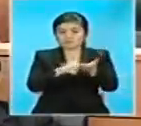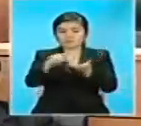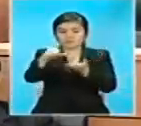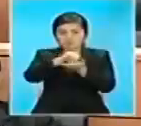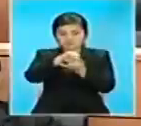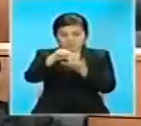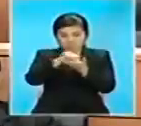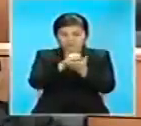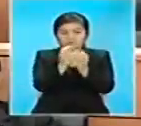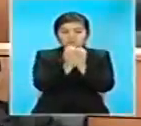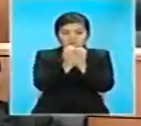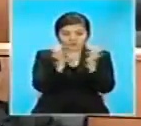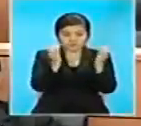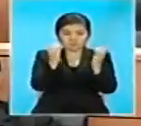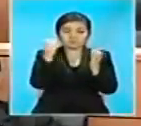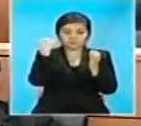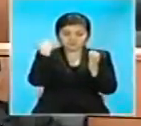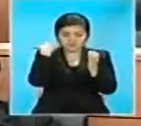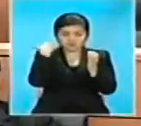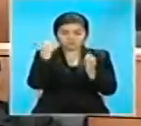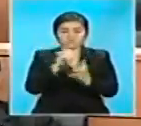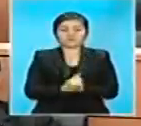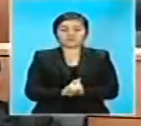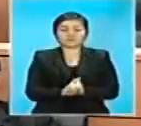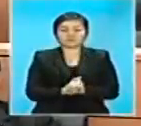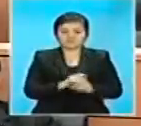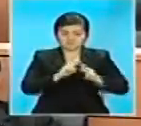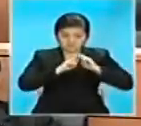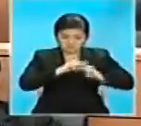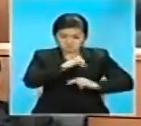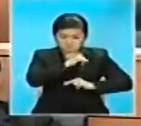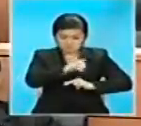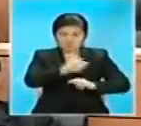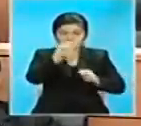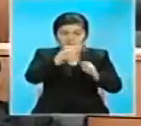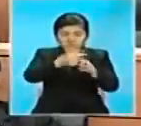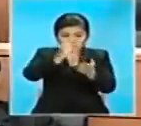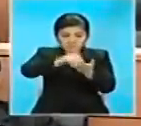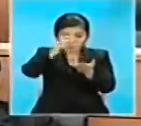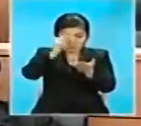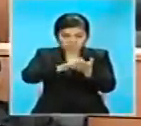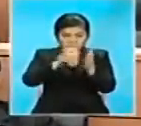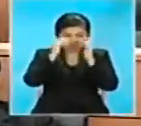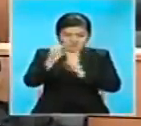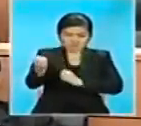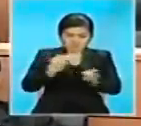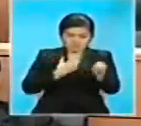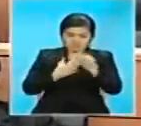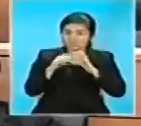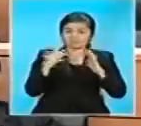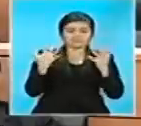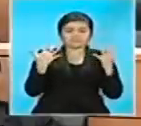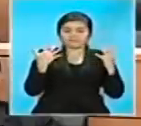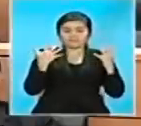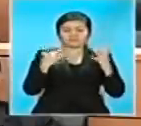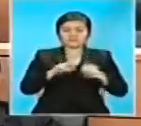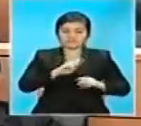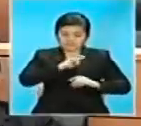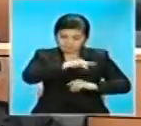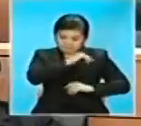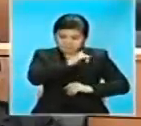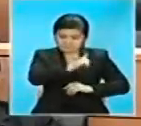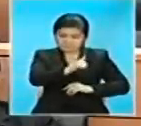ไขรัฐธรรมนูญด้วยตัวเองไม่มีใครไปบอกไม่มีใครไปกระ